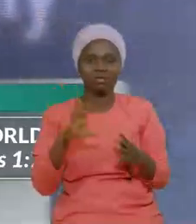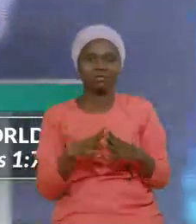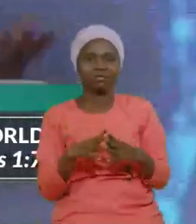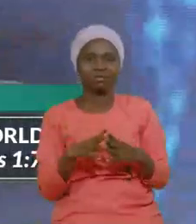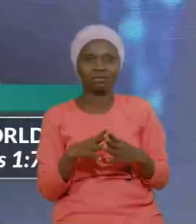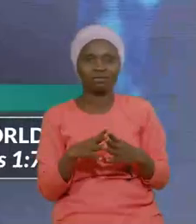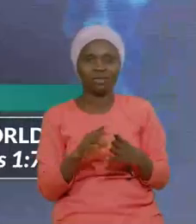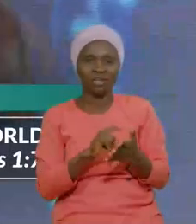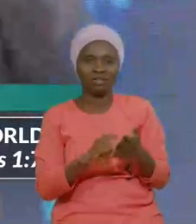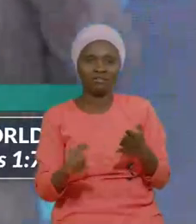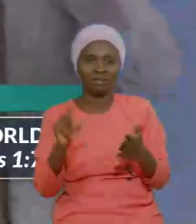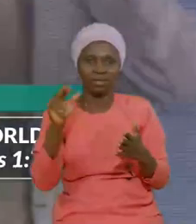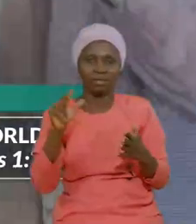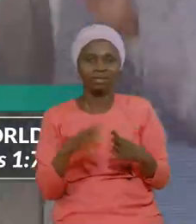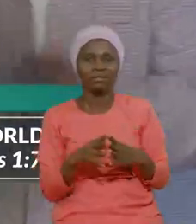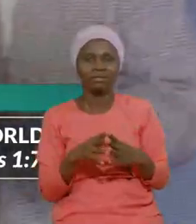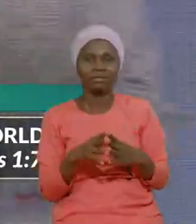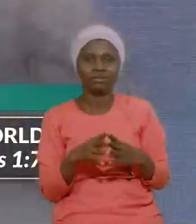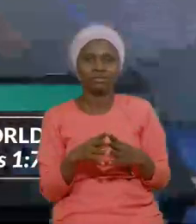Matthieu chapitre 5,